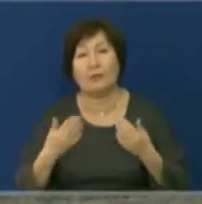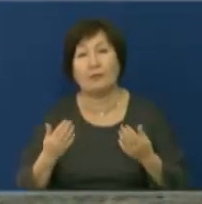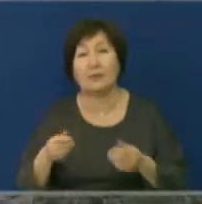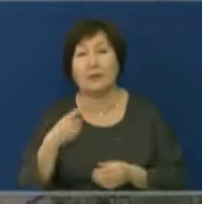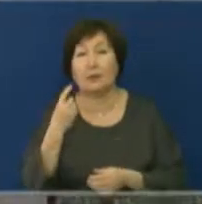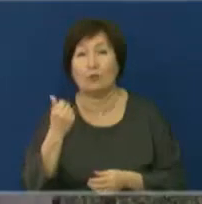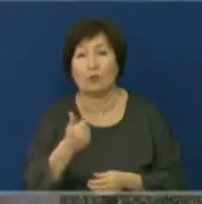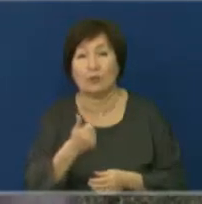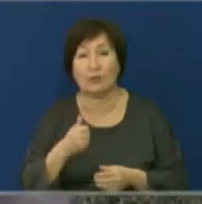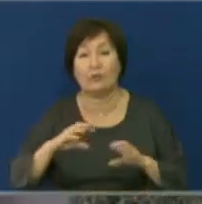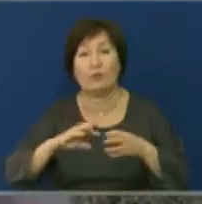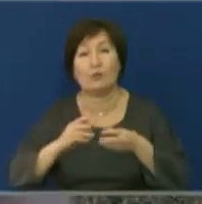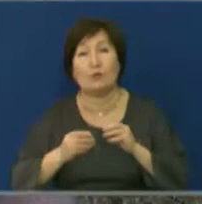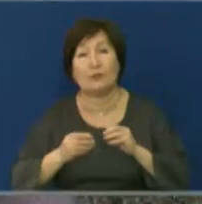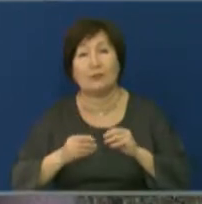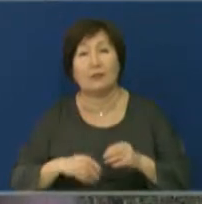результаты.